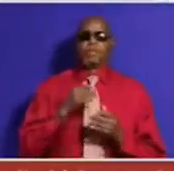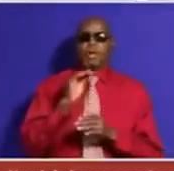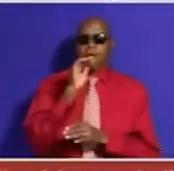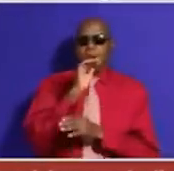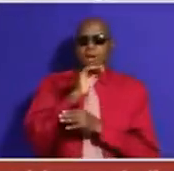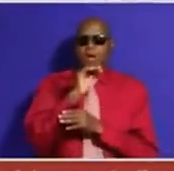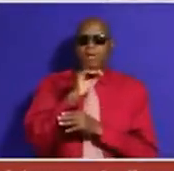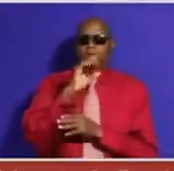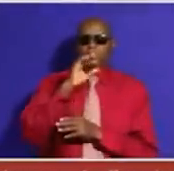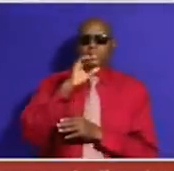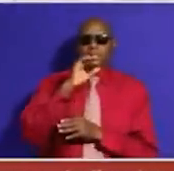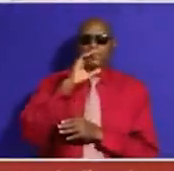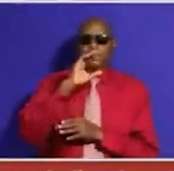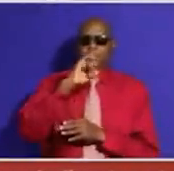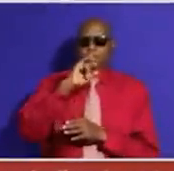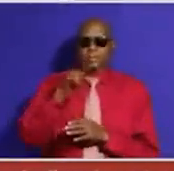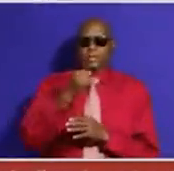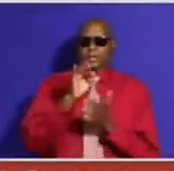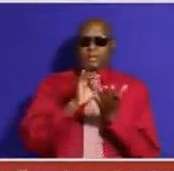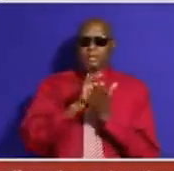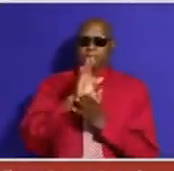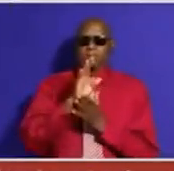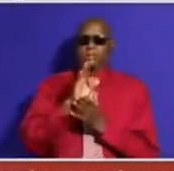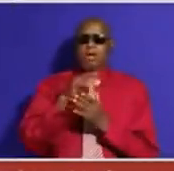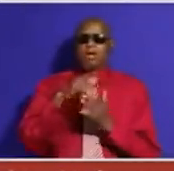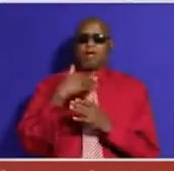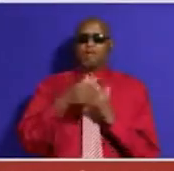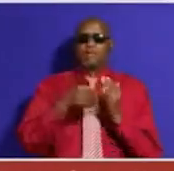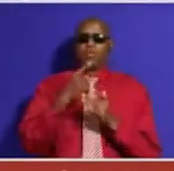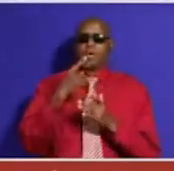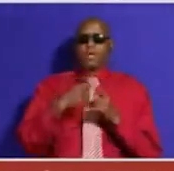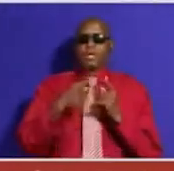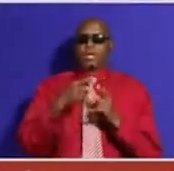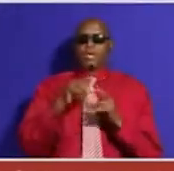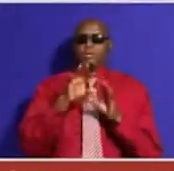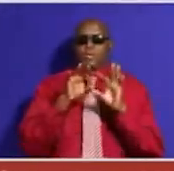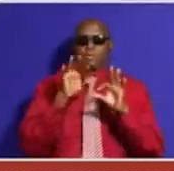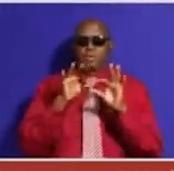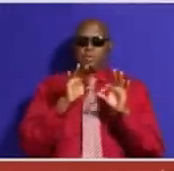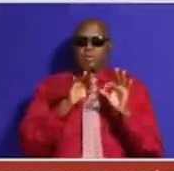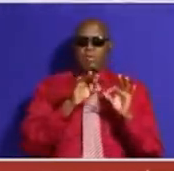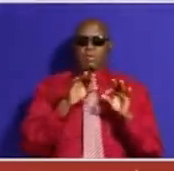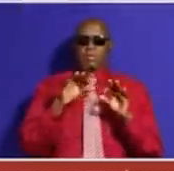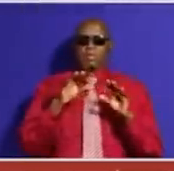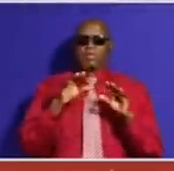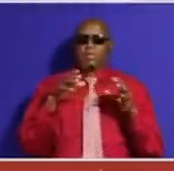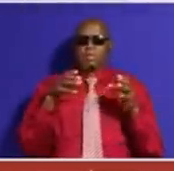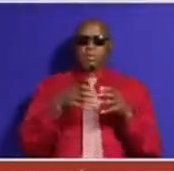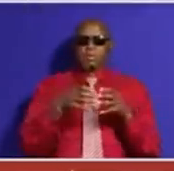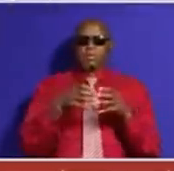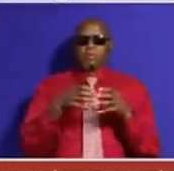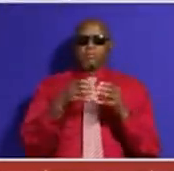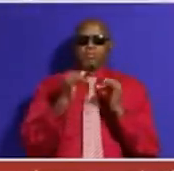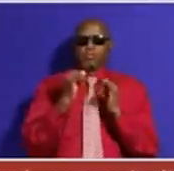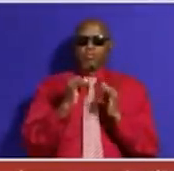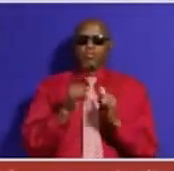linajiri takriban mwaka mmoja baada ya Koome kuwateua wanachama wapya wa mahakama ya rufaa ya ushuru.